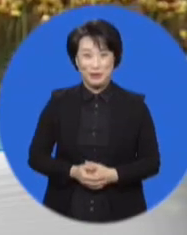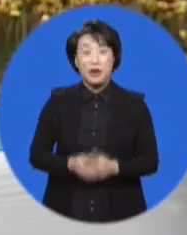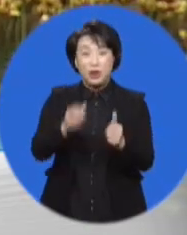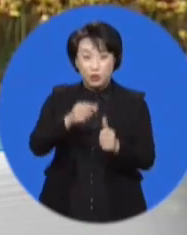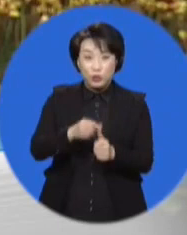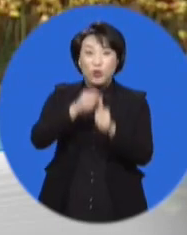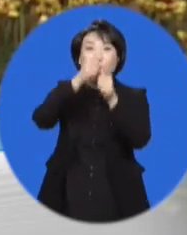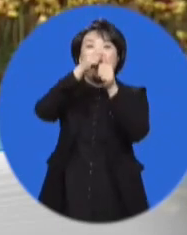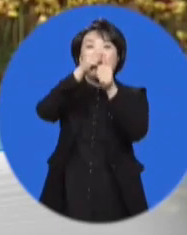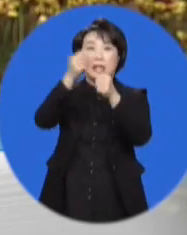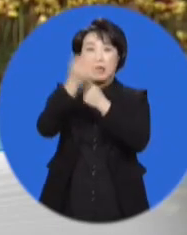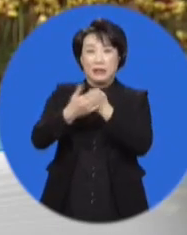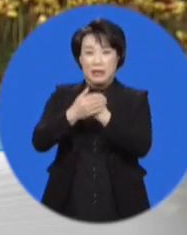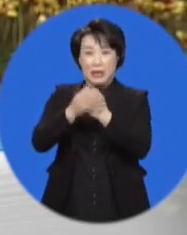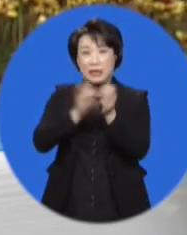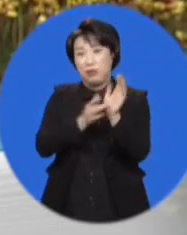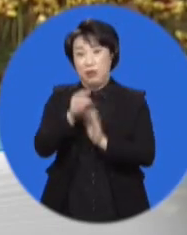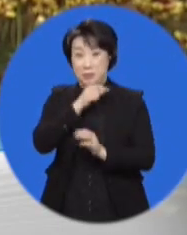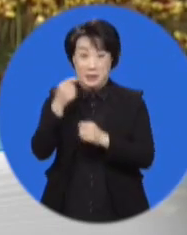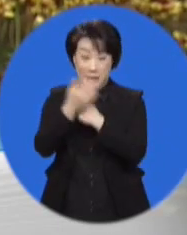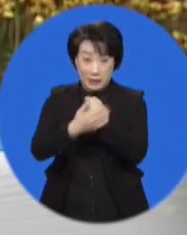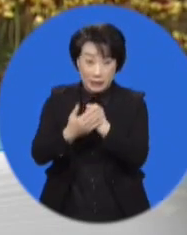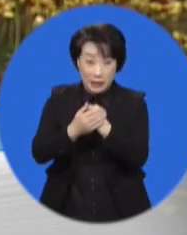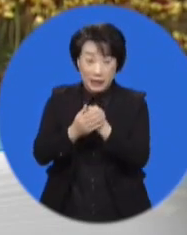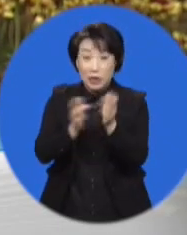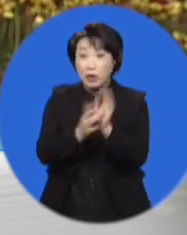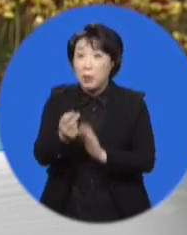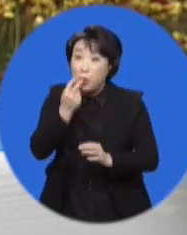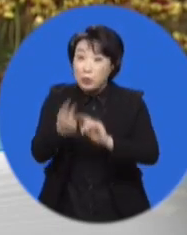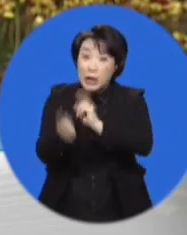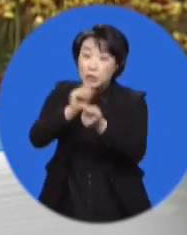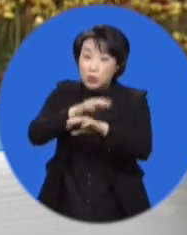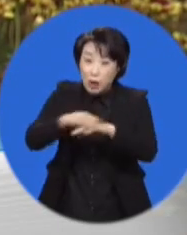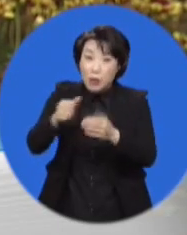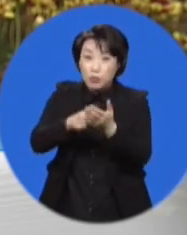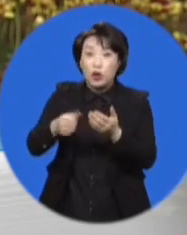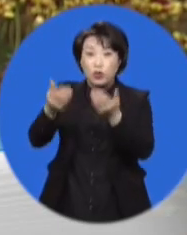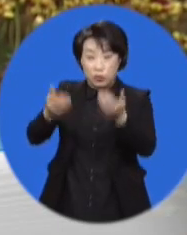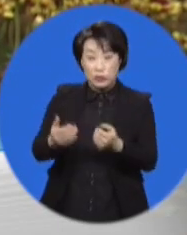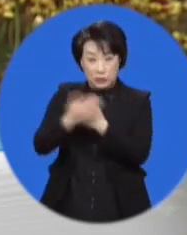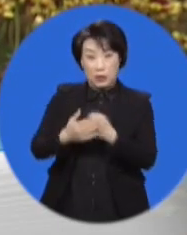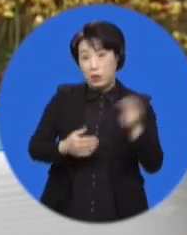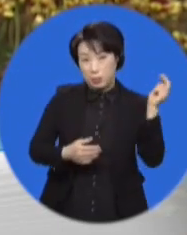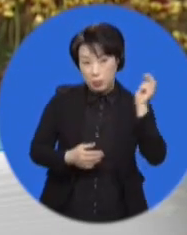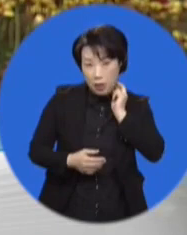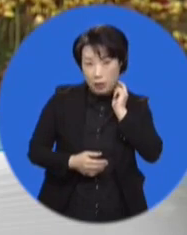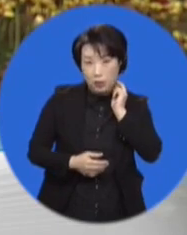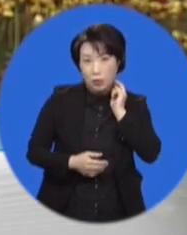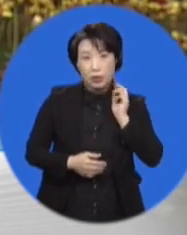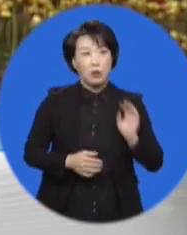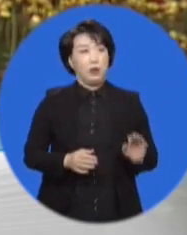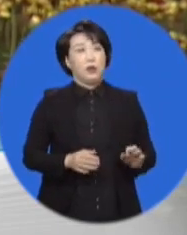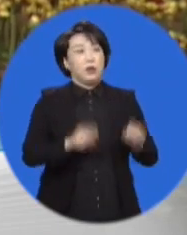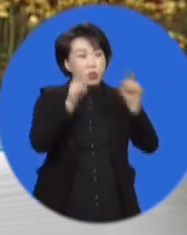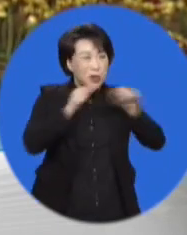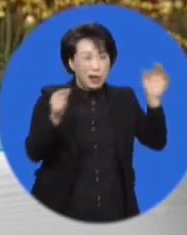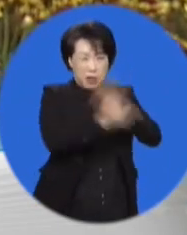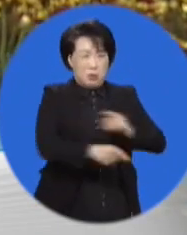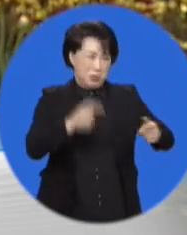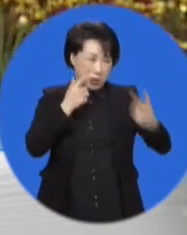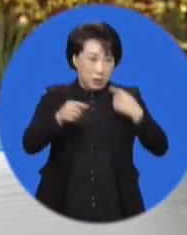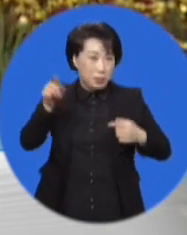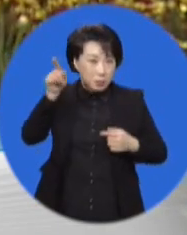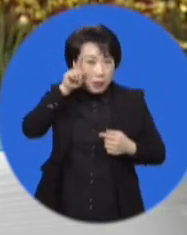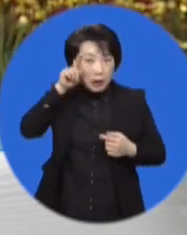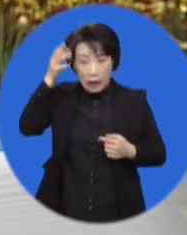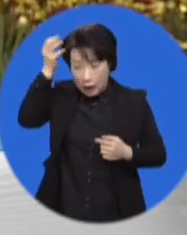구원의 은혜, 피의 은혜, 그 목숨을 대속물로 주신 은혜의 배신자는 반드시 지옥 간다는